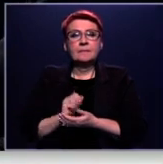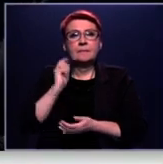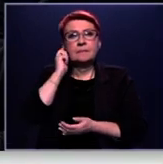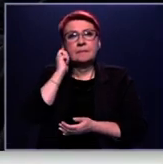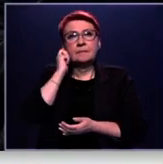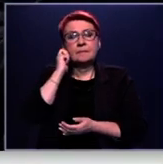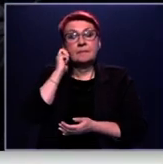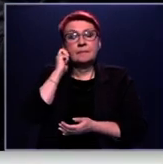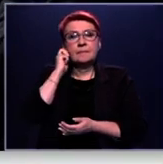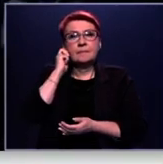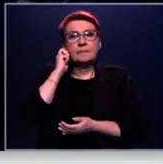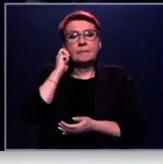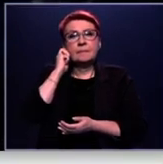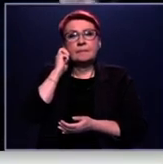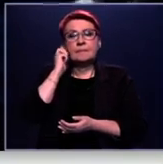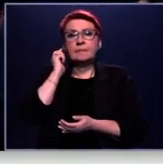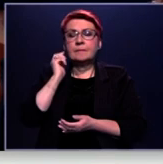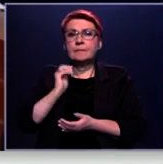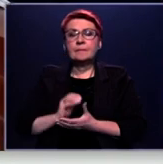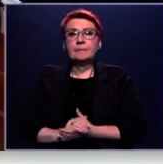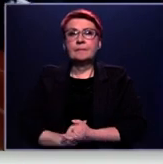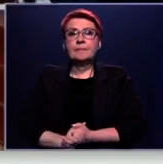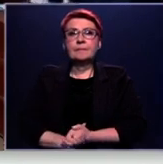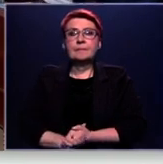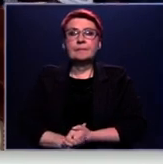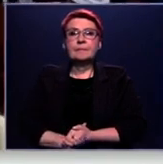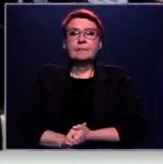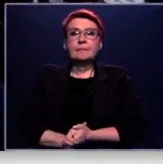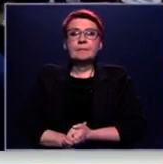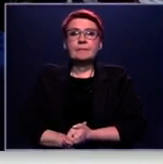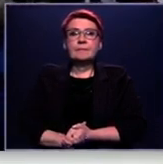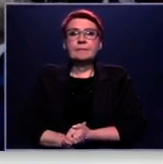Летчик Пешков, пилот Дамир Юсупов,